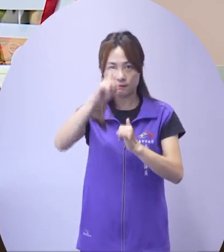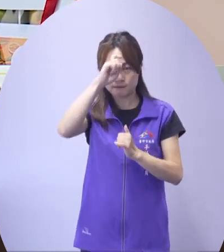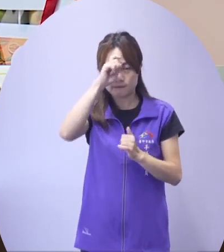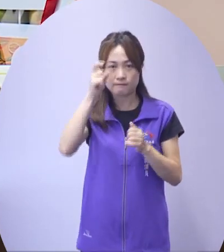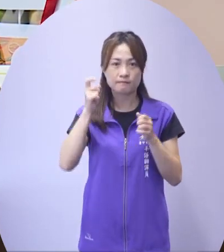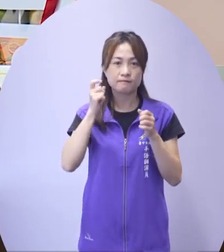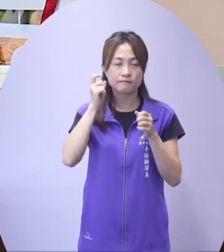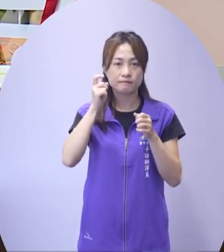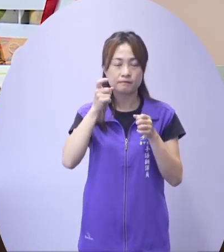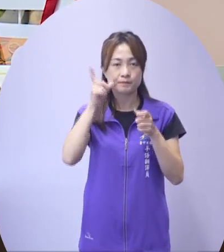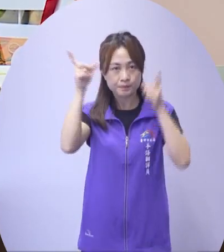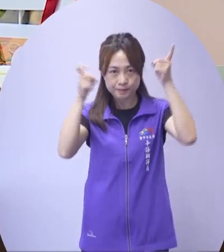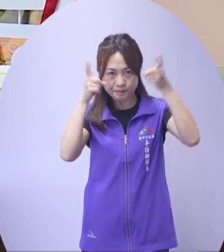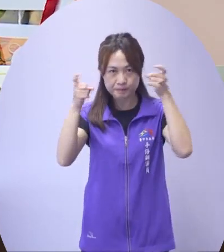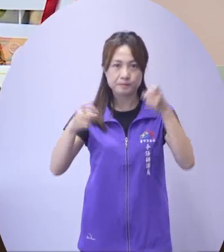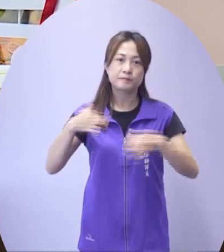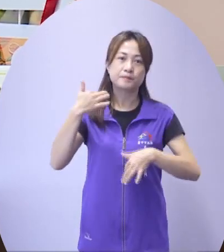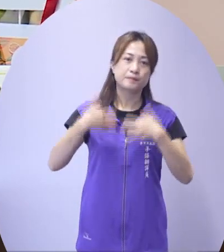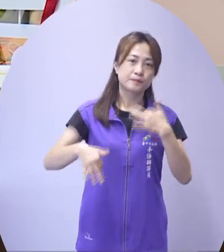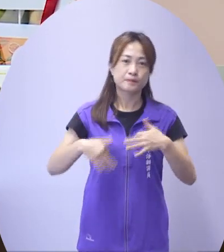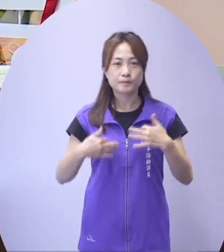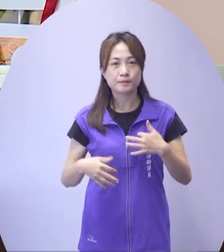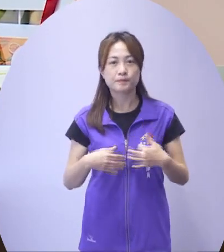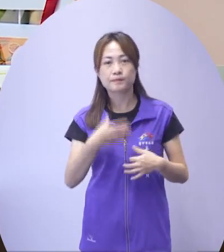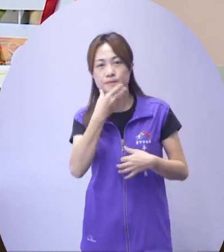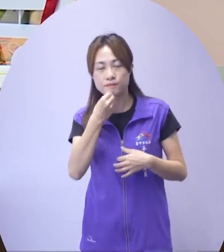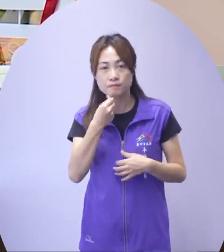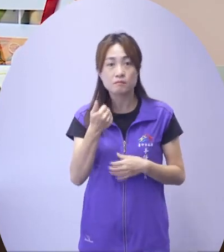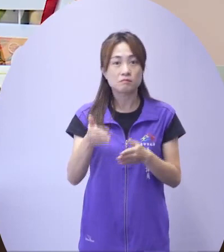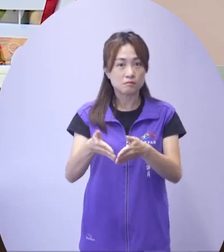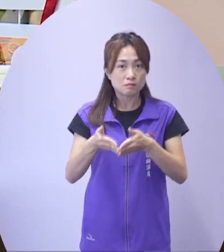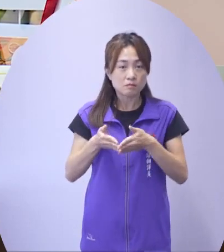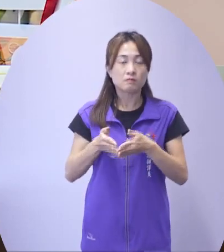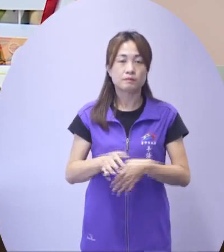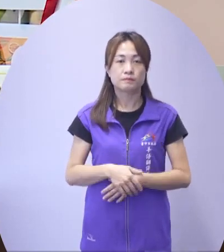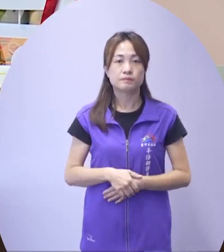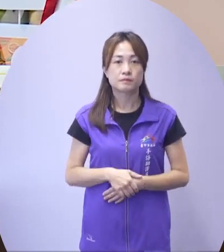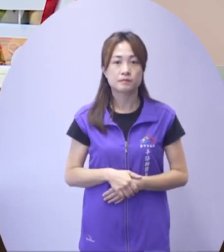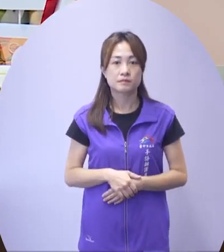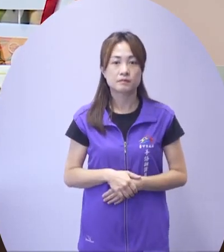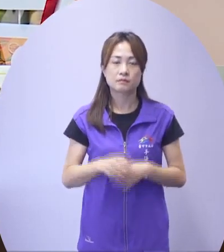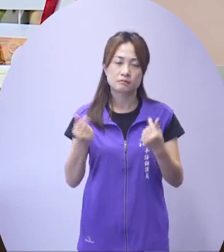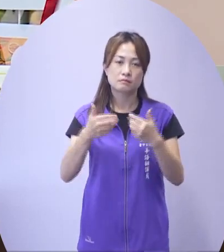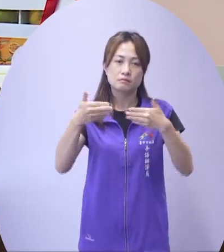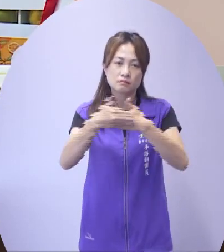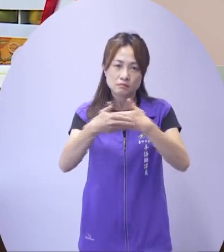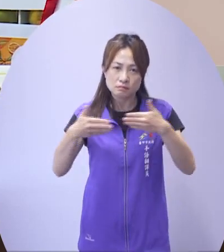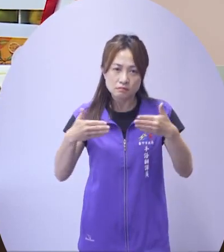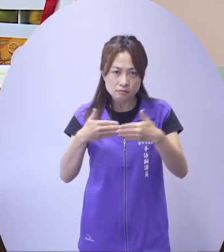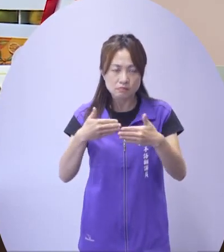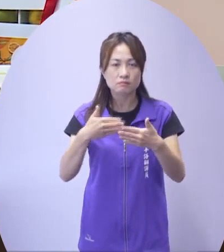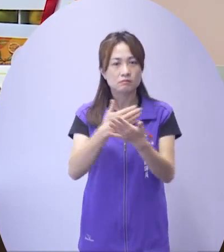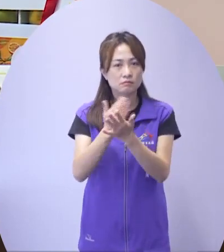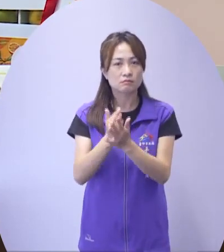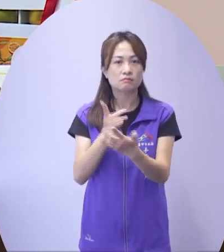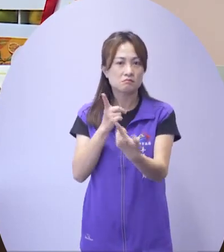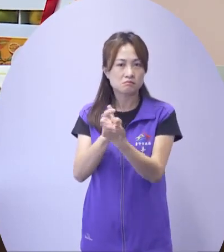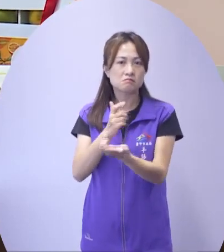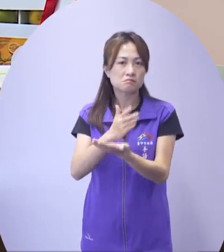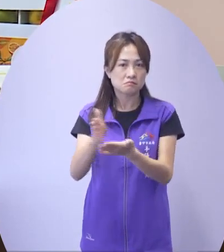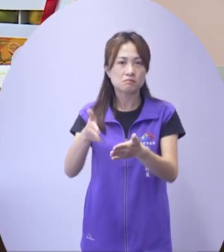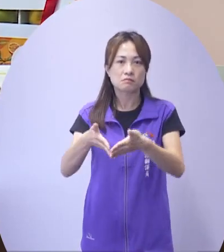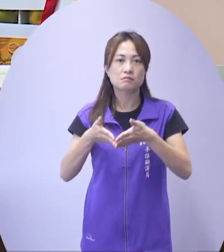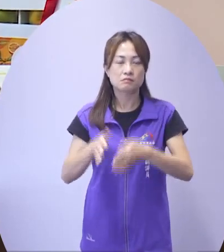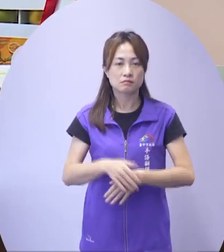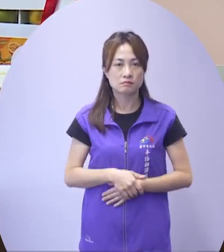买，安排他相关的活动哈，或者是行程或者交通等等之类的哈。那再加上我们自己